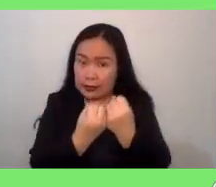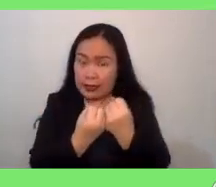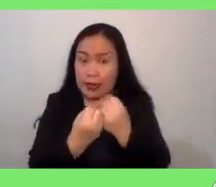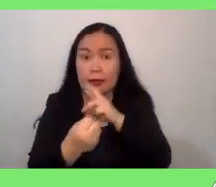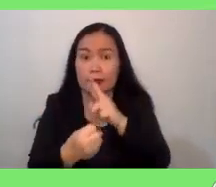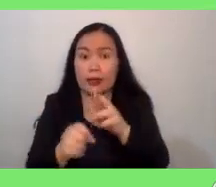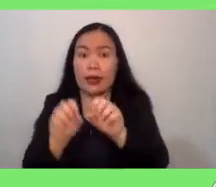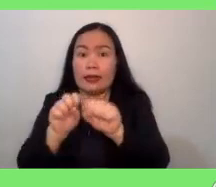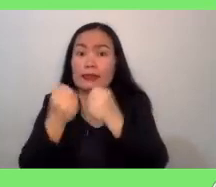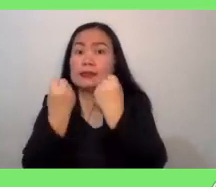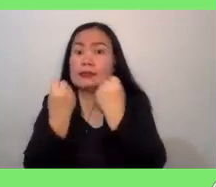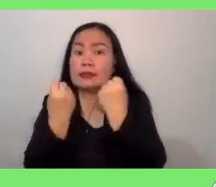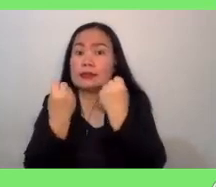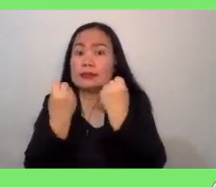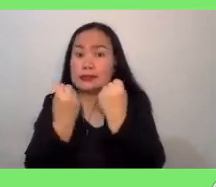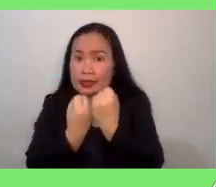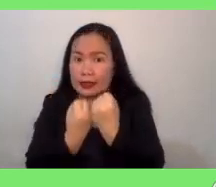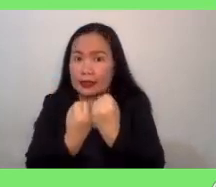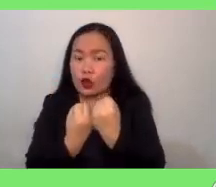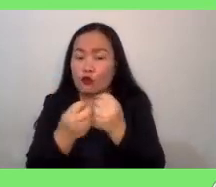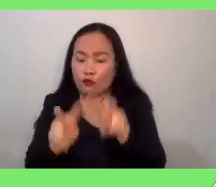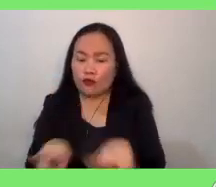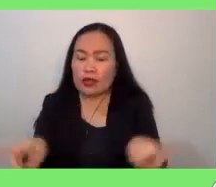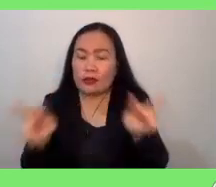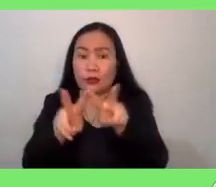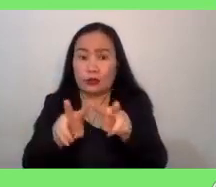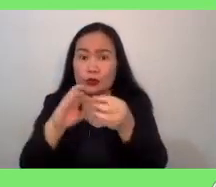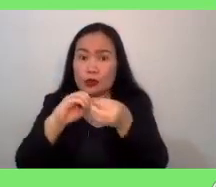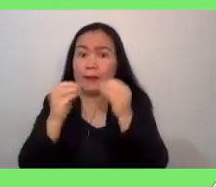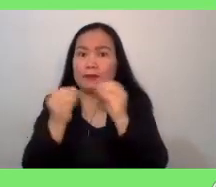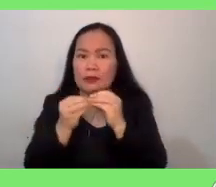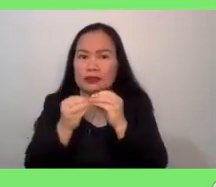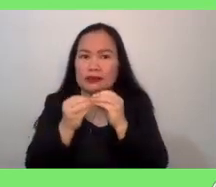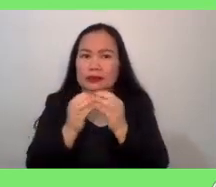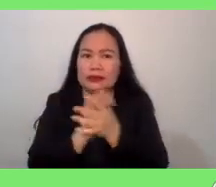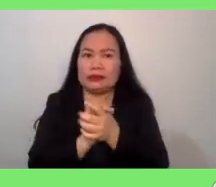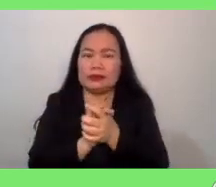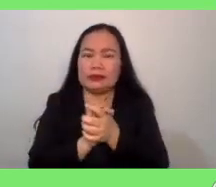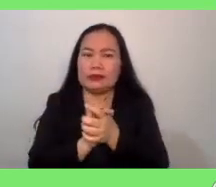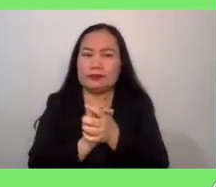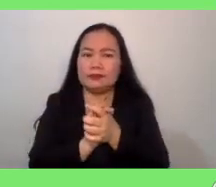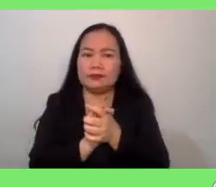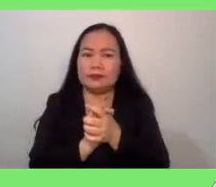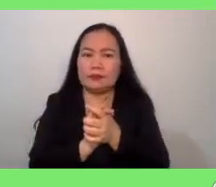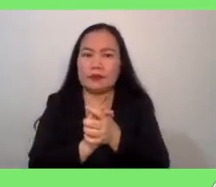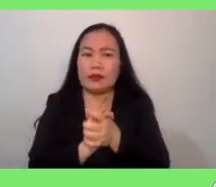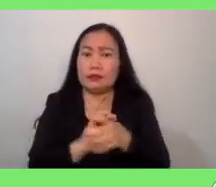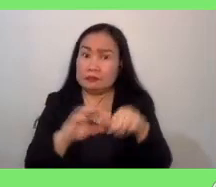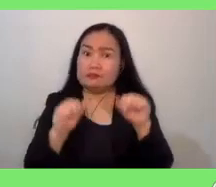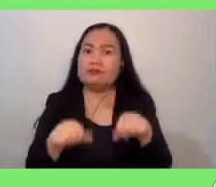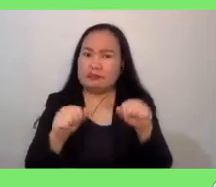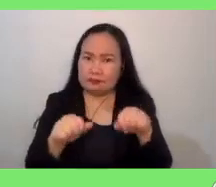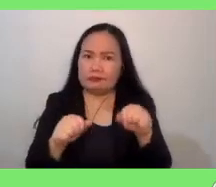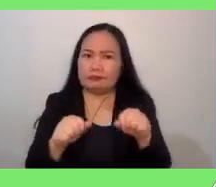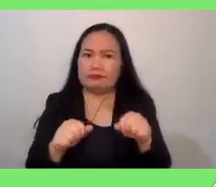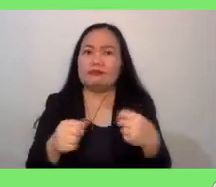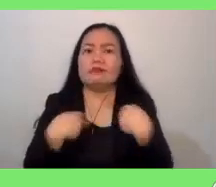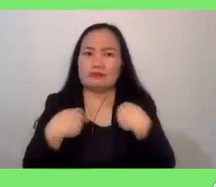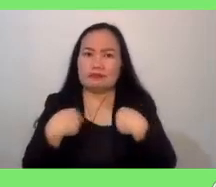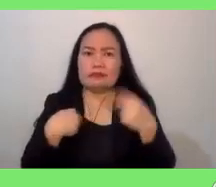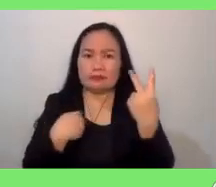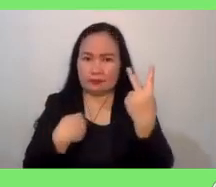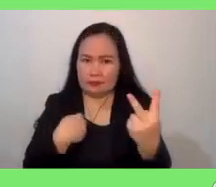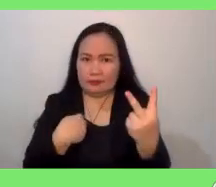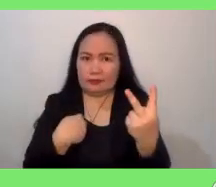values. Set of values. Ibig sabihin, hindi lang po isa ang solution natin. So, possible po pala